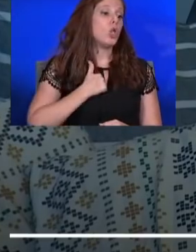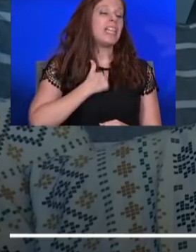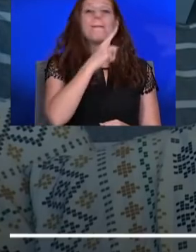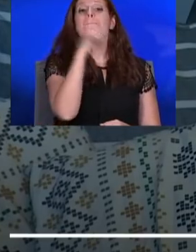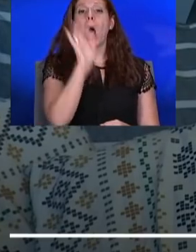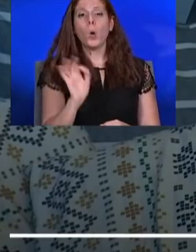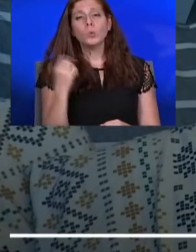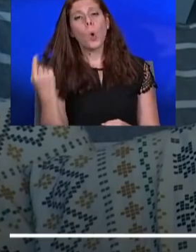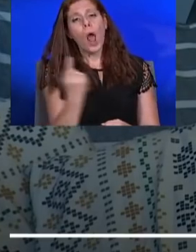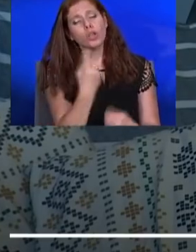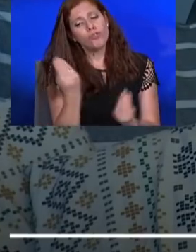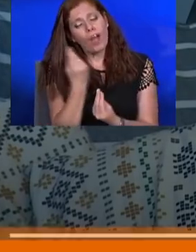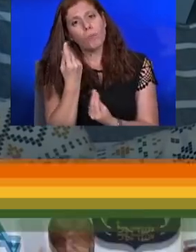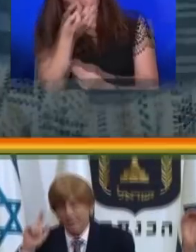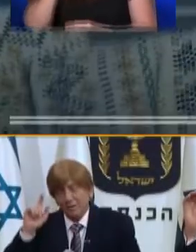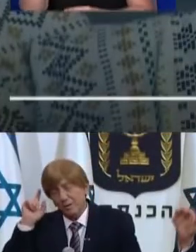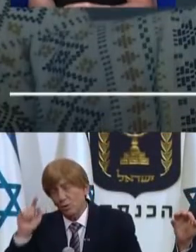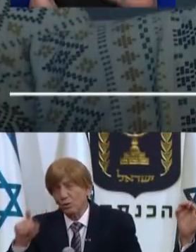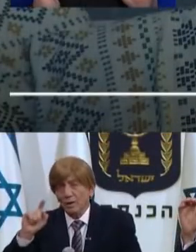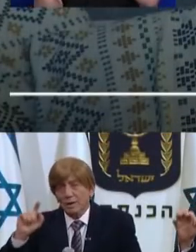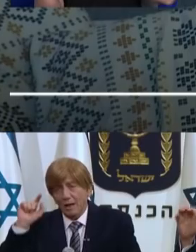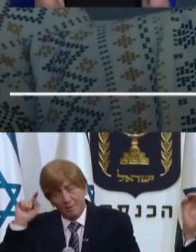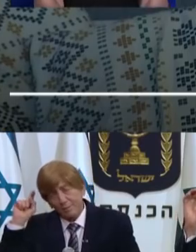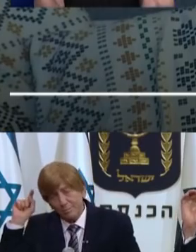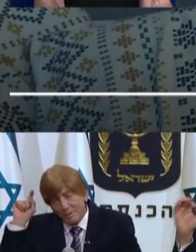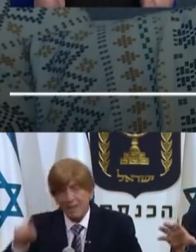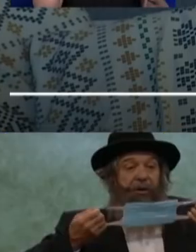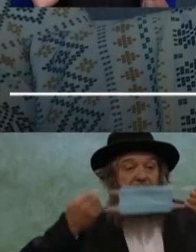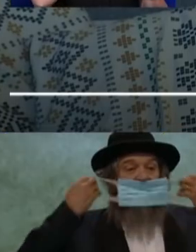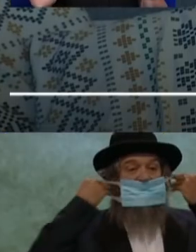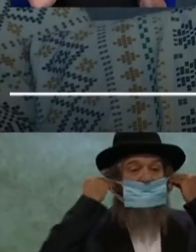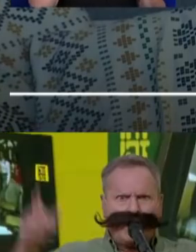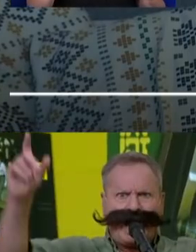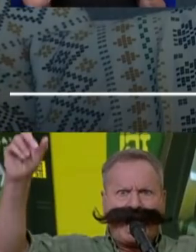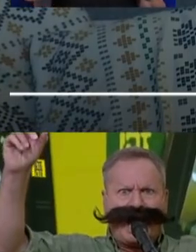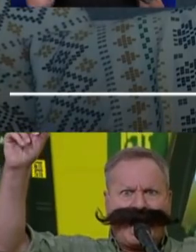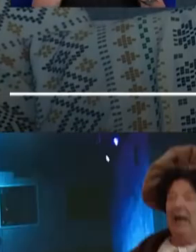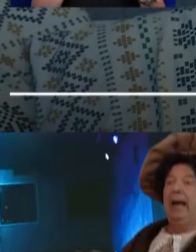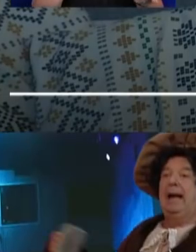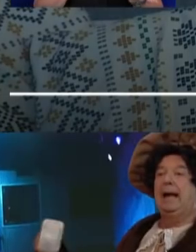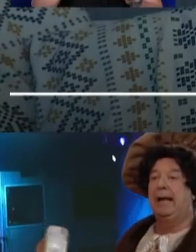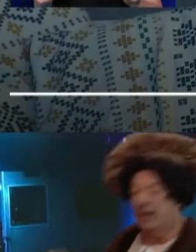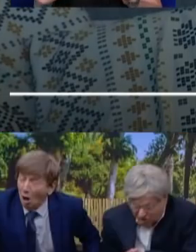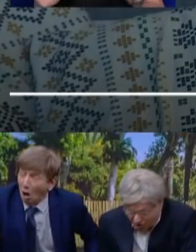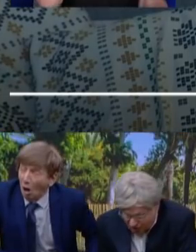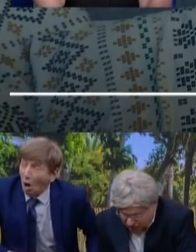יותר ופחות חזק. ואני חושב שאם רק ננסה להבין ולהקשיב לעומק, אנחנו נוכל לשלב